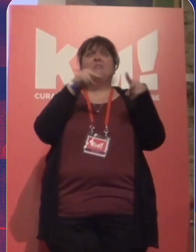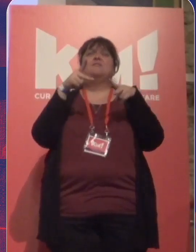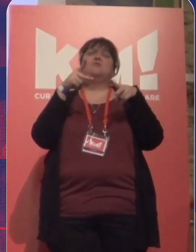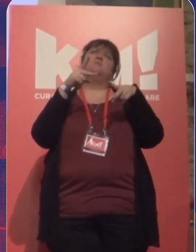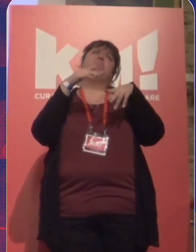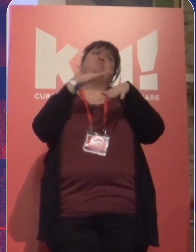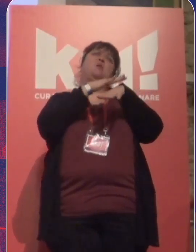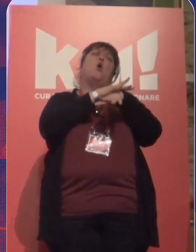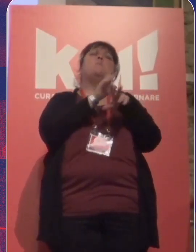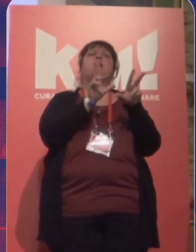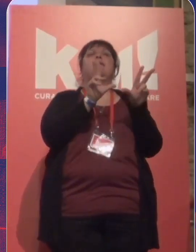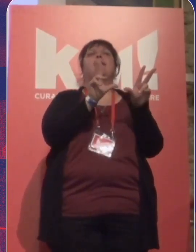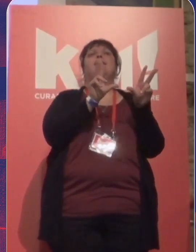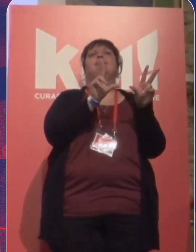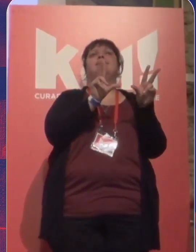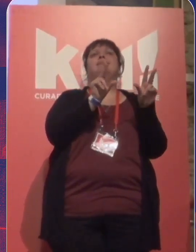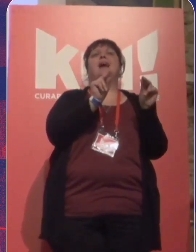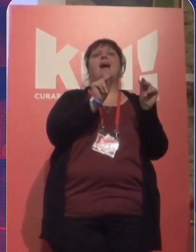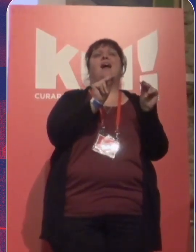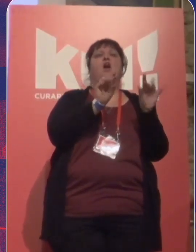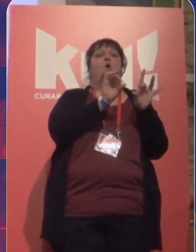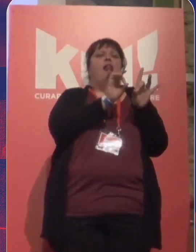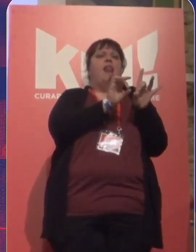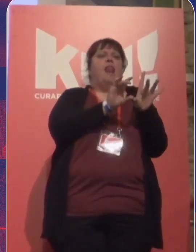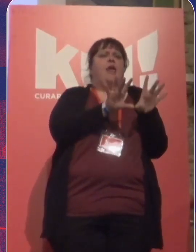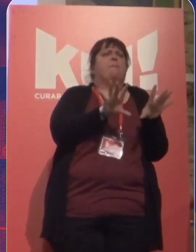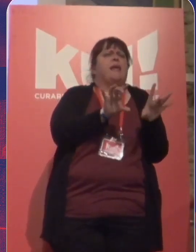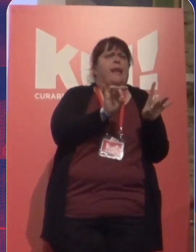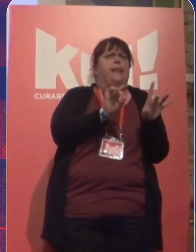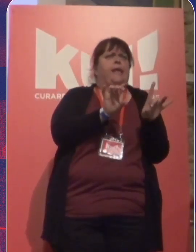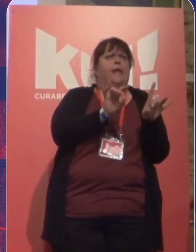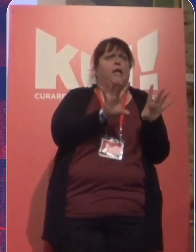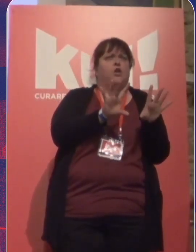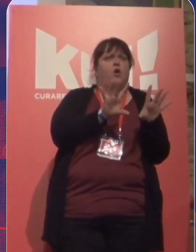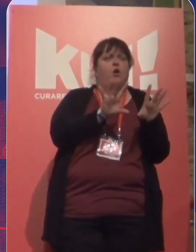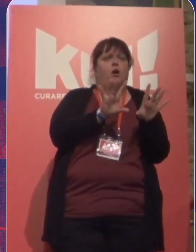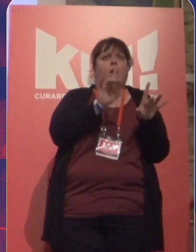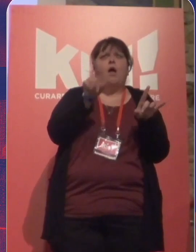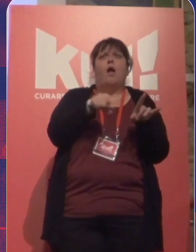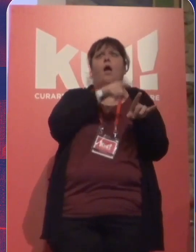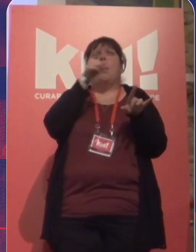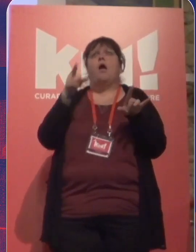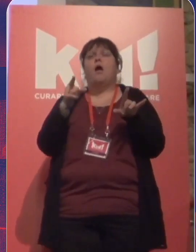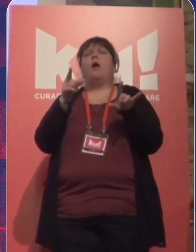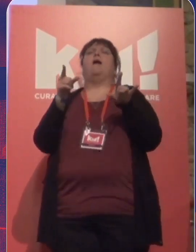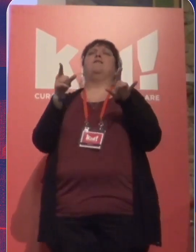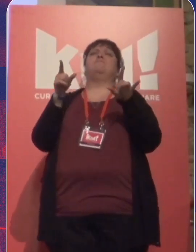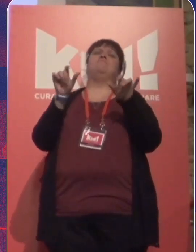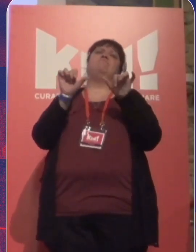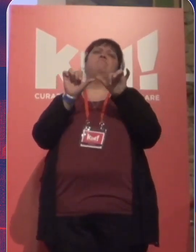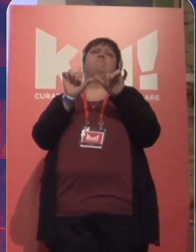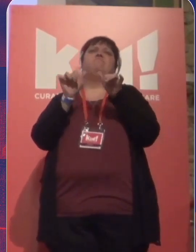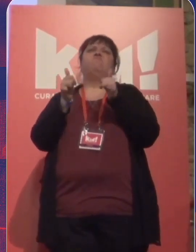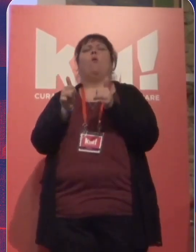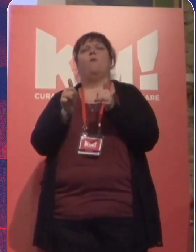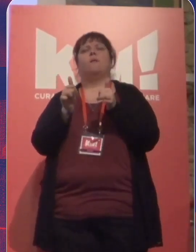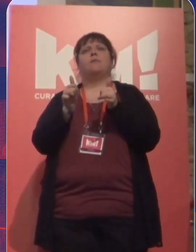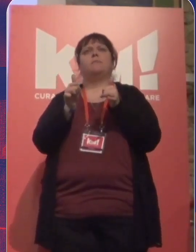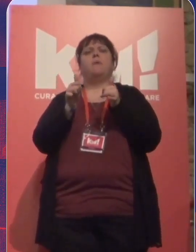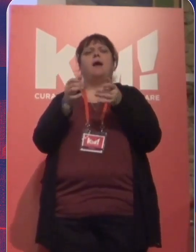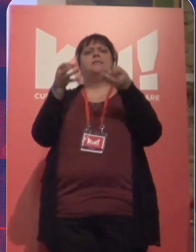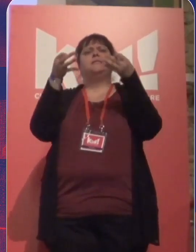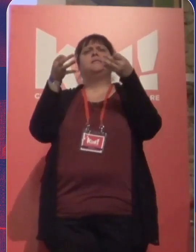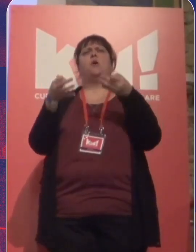ad un paradigma securitalia questo prima del copit cosa vuol dire